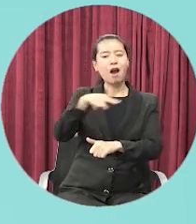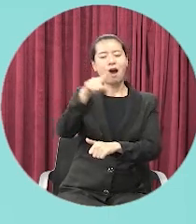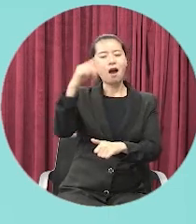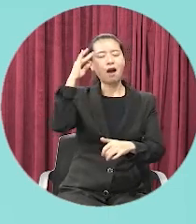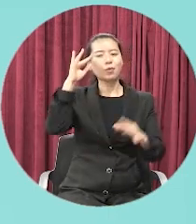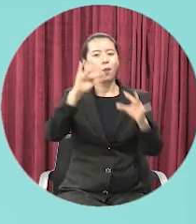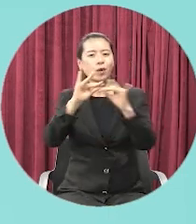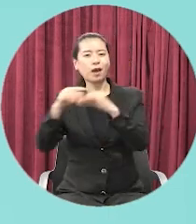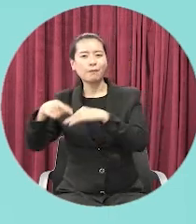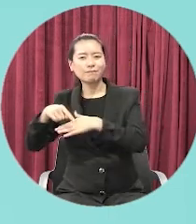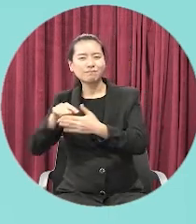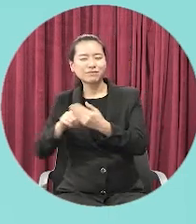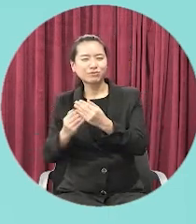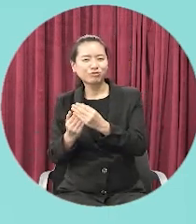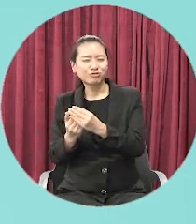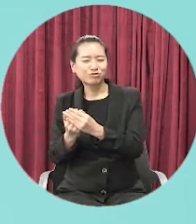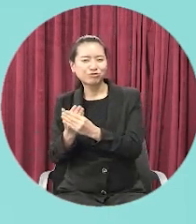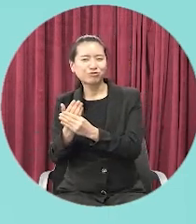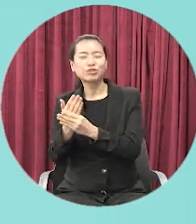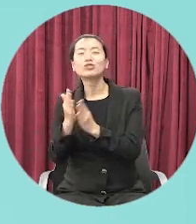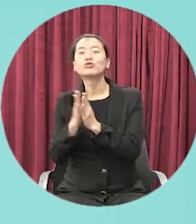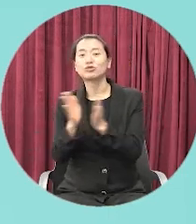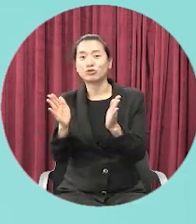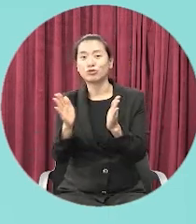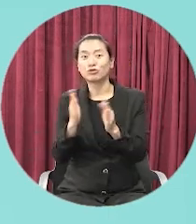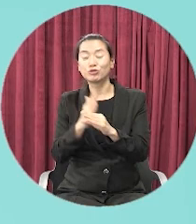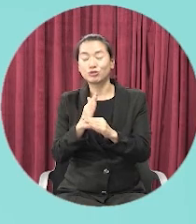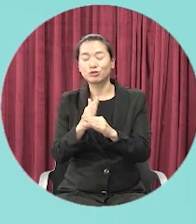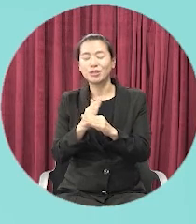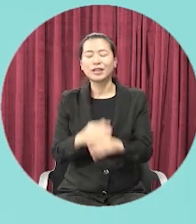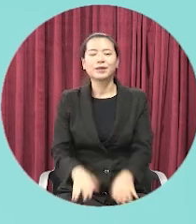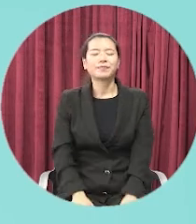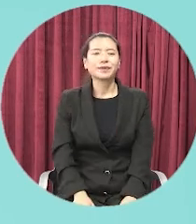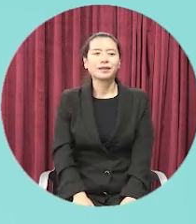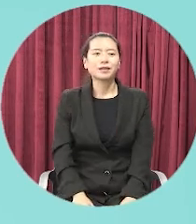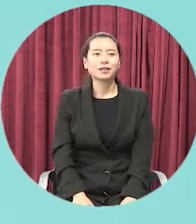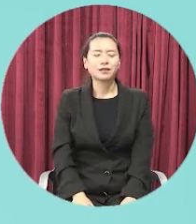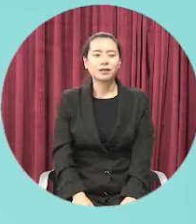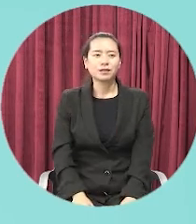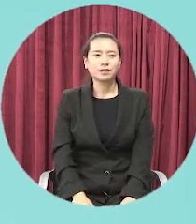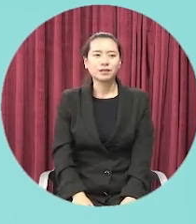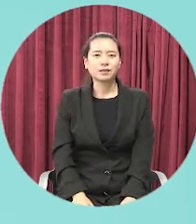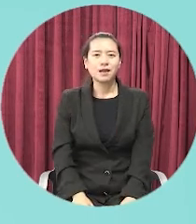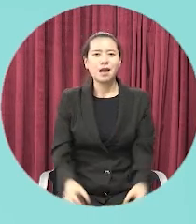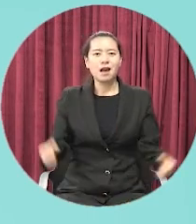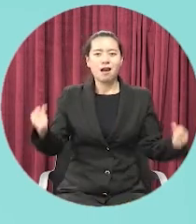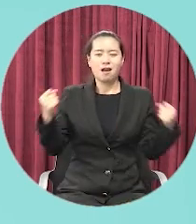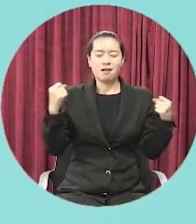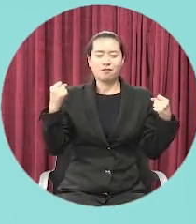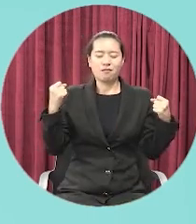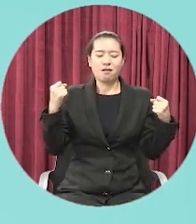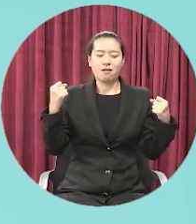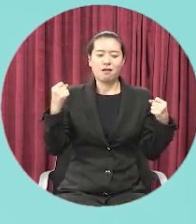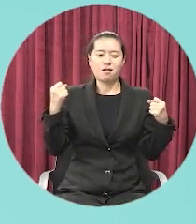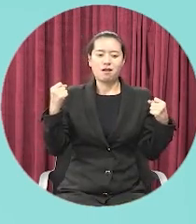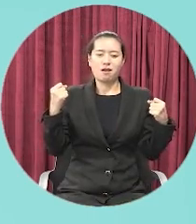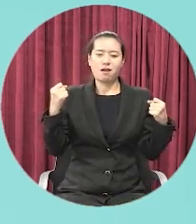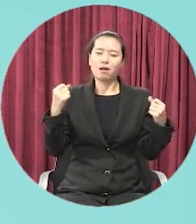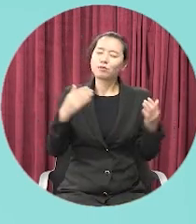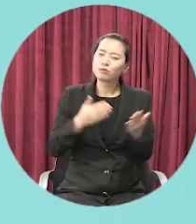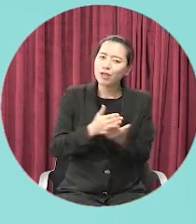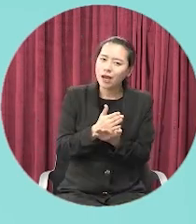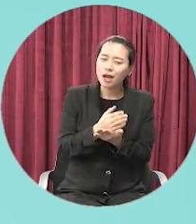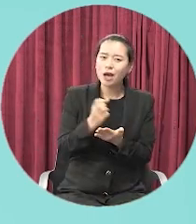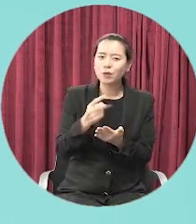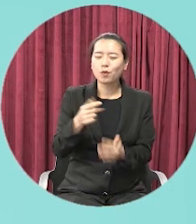아시겠지만 한국판 6일의 기차 류지 포함되어 있고 02 뭐 헬스케어 분야 있고 또